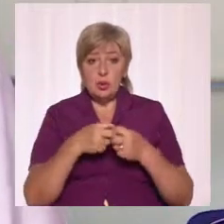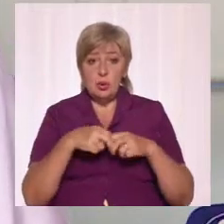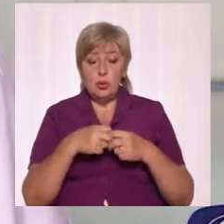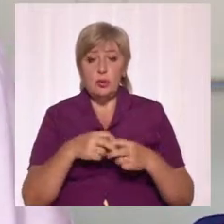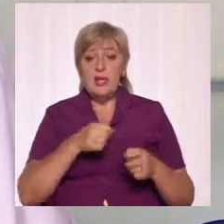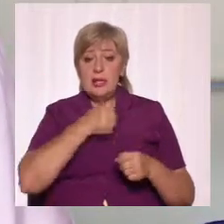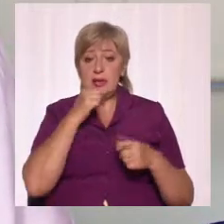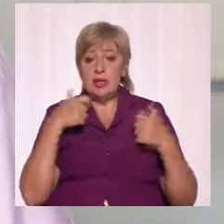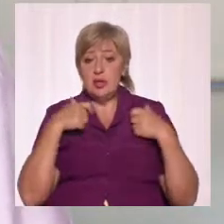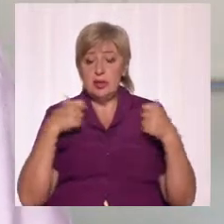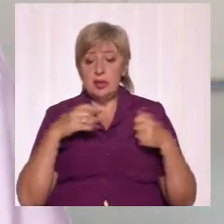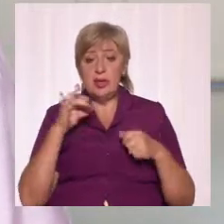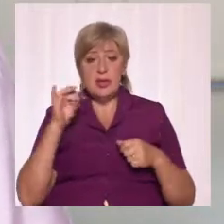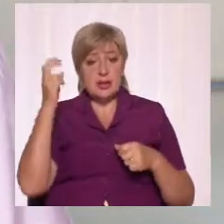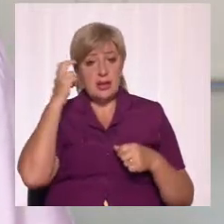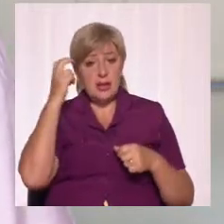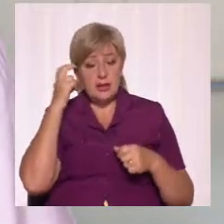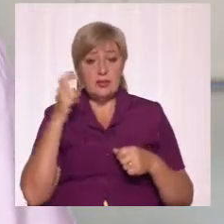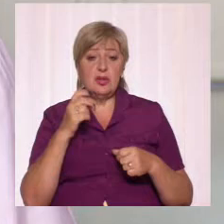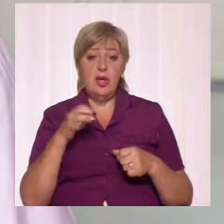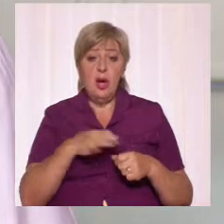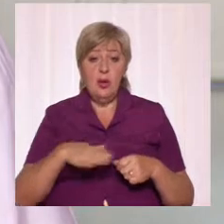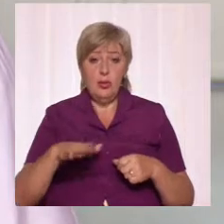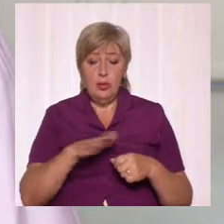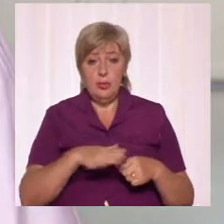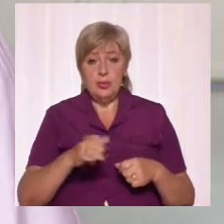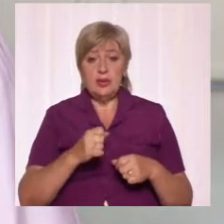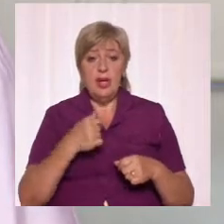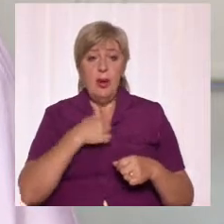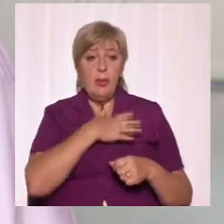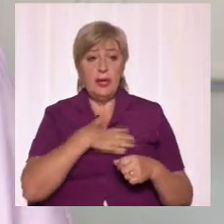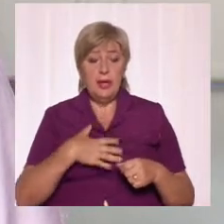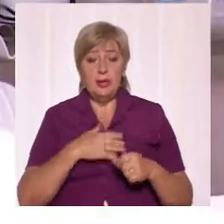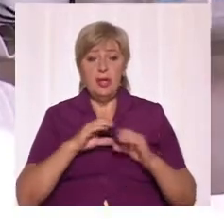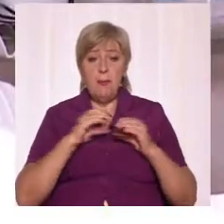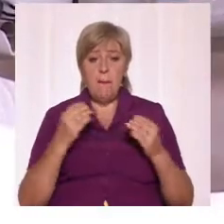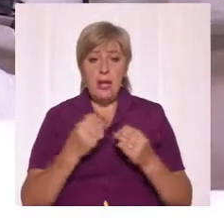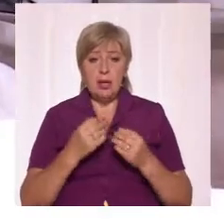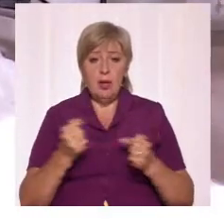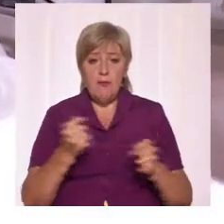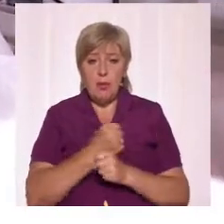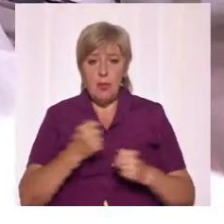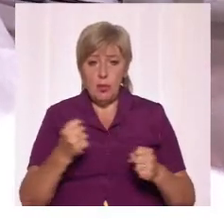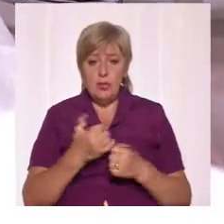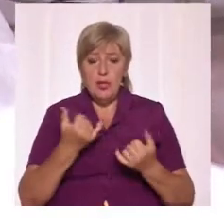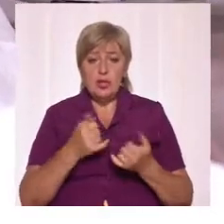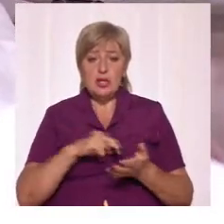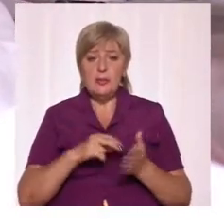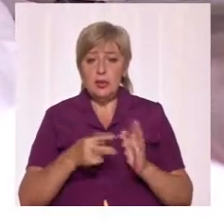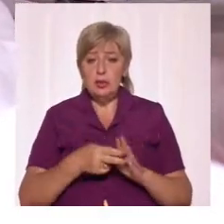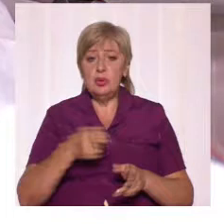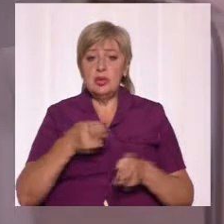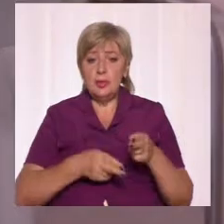він старший лейтенант з Київської області, з Яготина. Поранення мінно-вибухове. В даний час лікарі планують операції, які